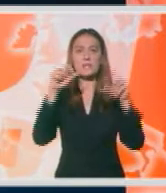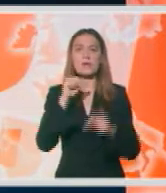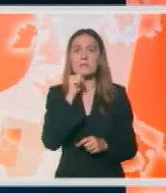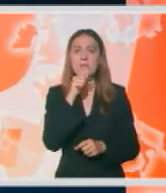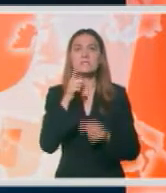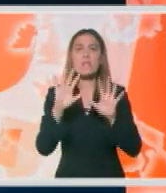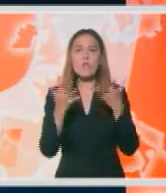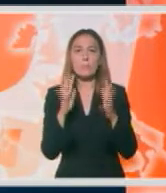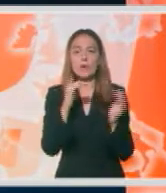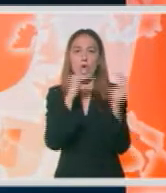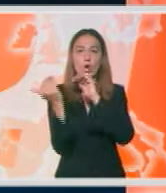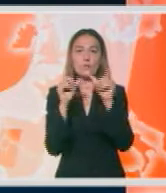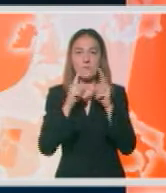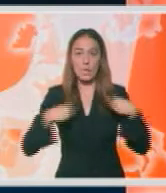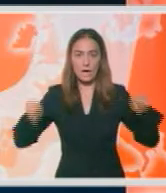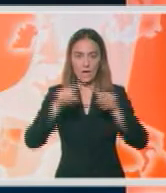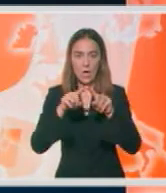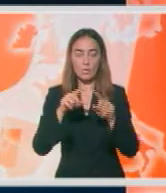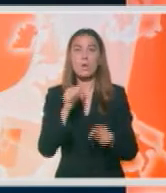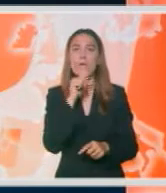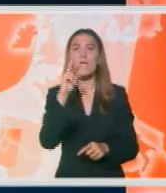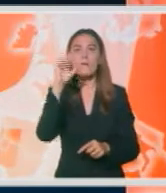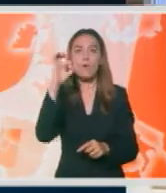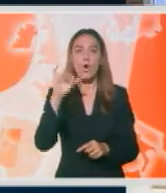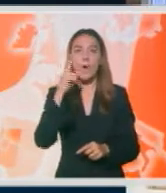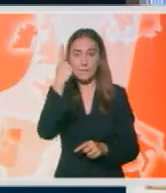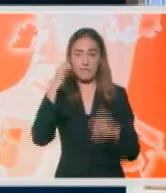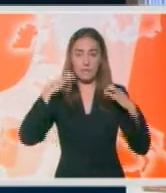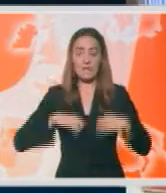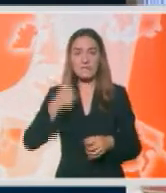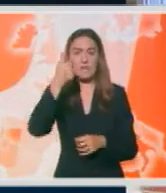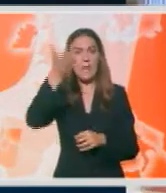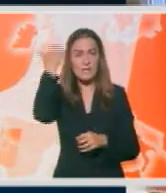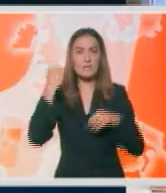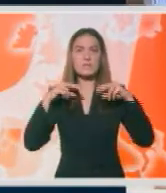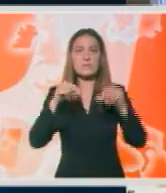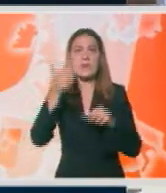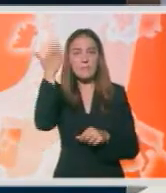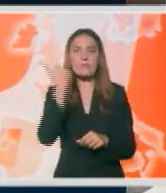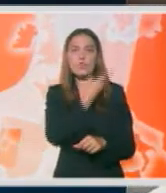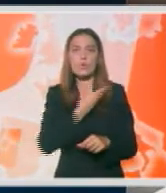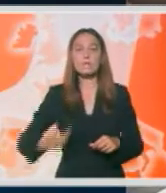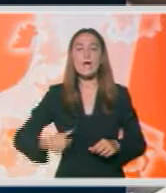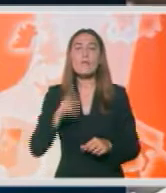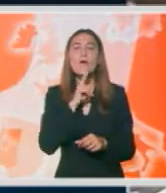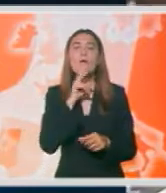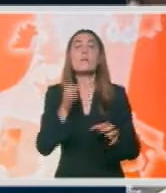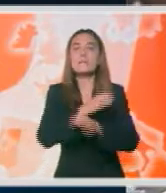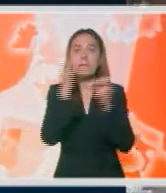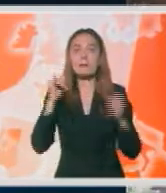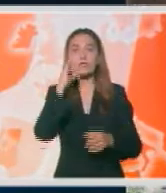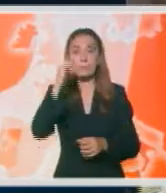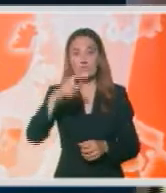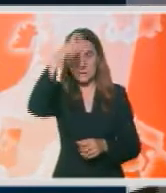i normalizaciji odnosa u regionu. Ivo Josipović je prvi predsjednik jedne od bivših zemalja bivše Jugoslavije koji se tokom zvanične